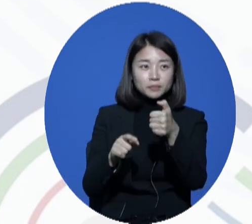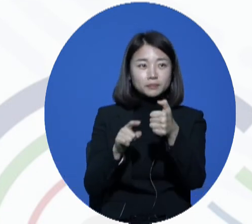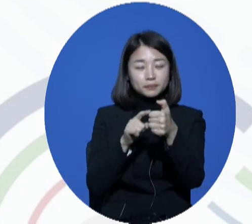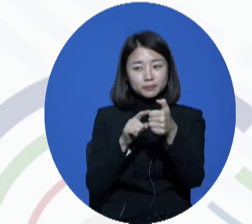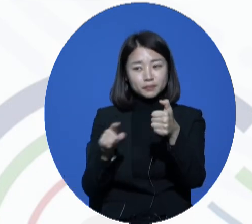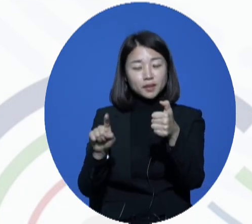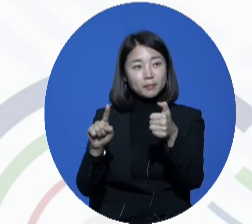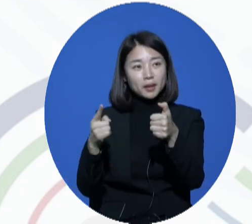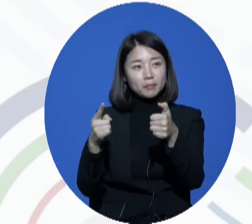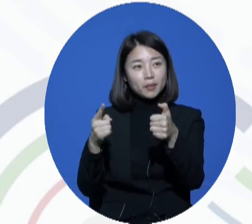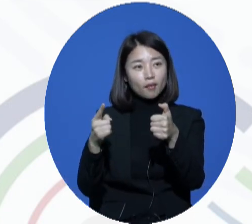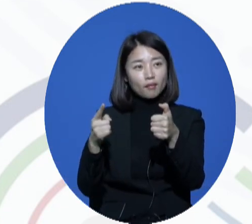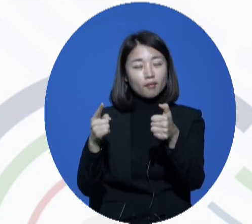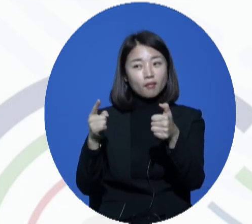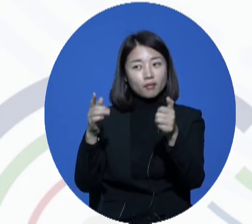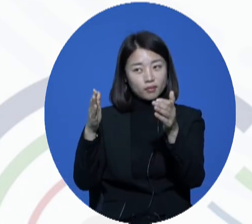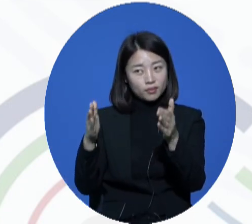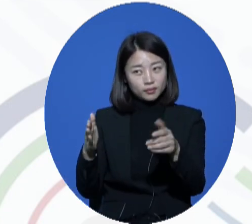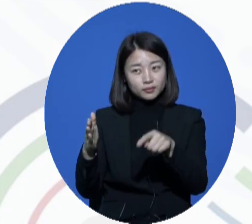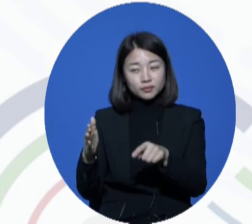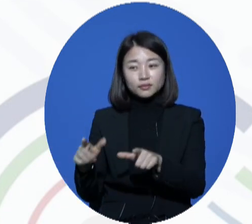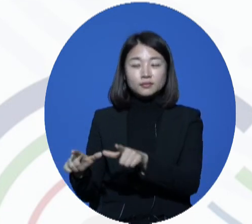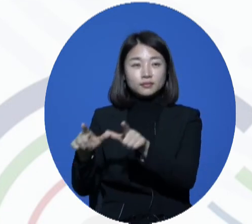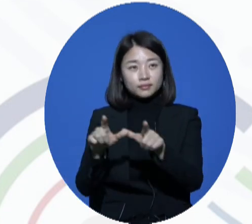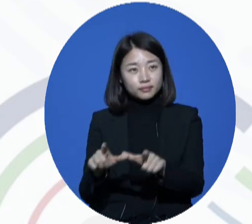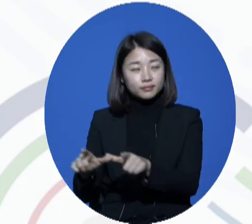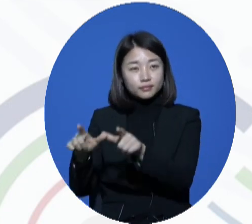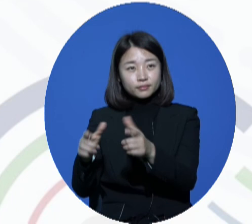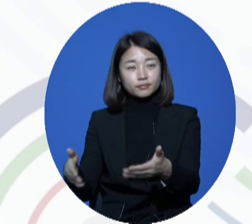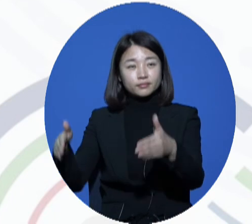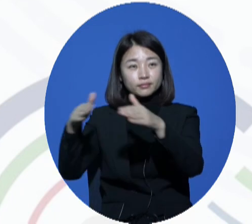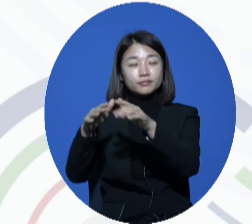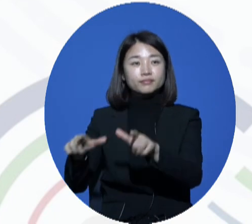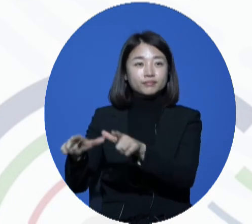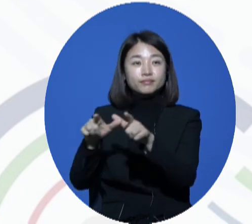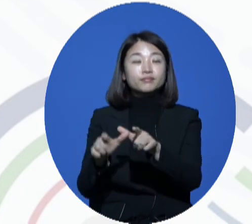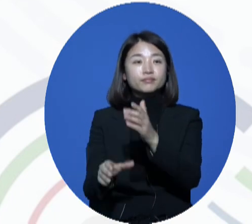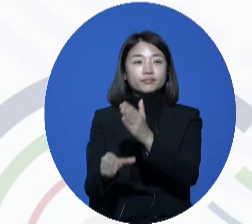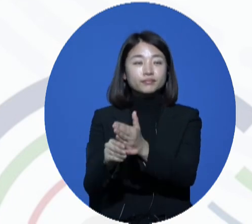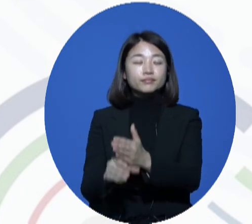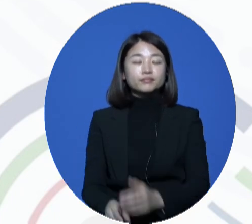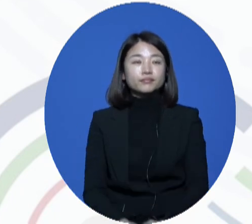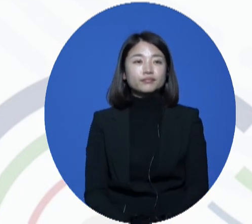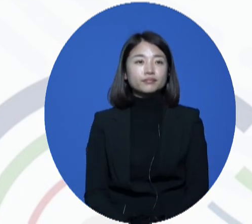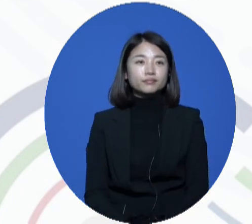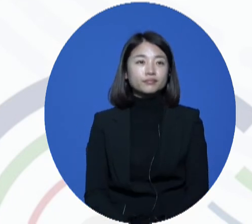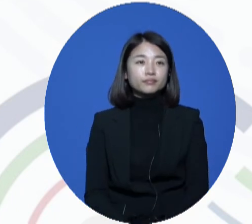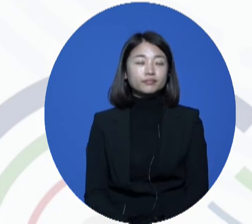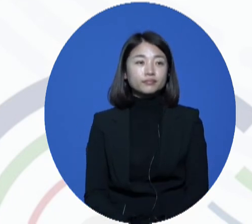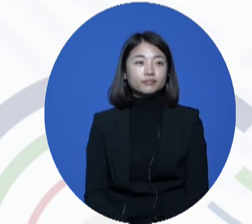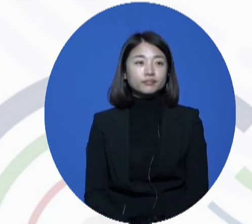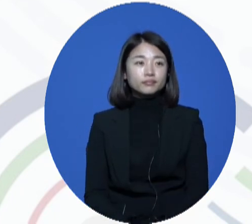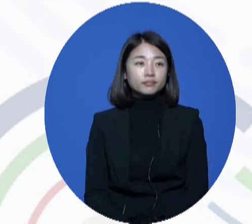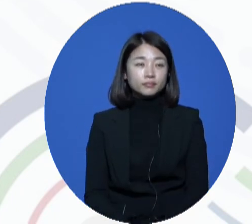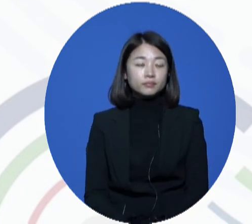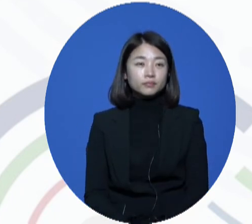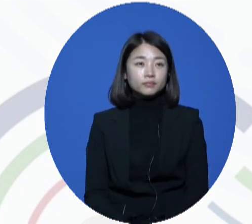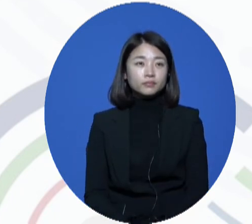50명에서 100명 정도까지 일반적으로 시설 거주자가 있습니다. 그래서